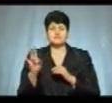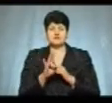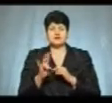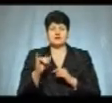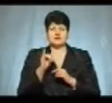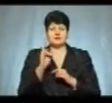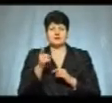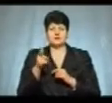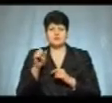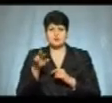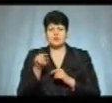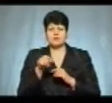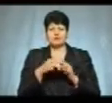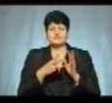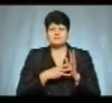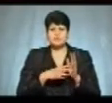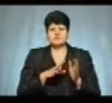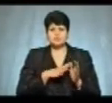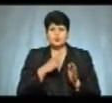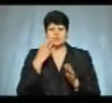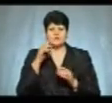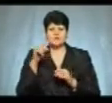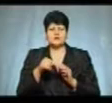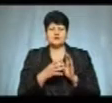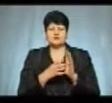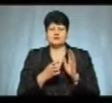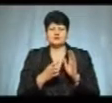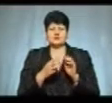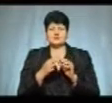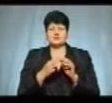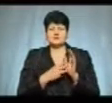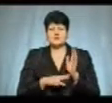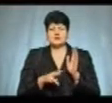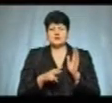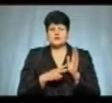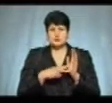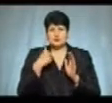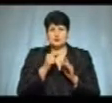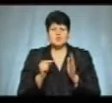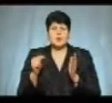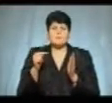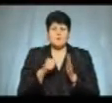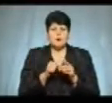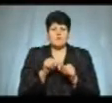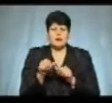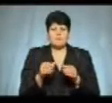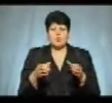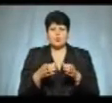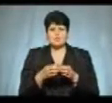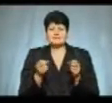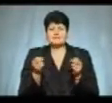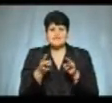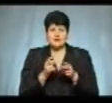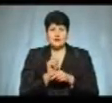Гуні йому виповнилося 18, коли в 1987 році потрапив до 459-ї окремої роти спеціального призначення